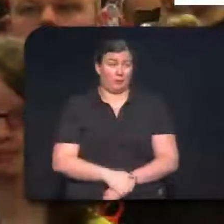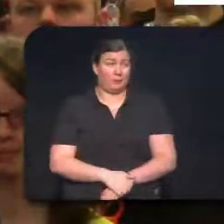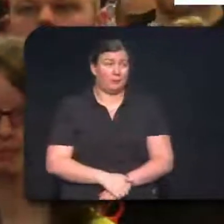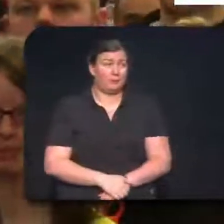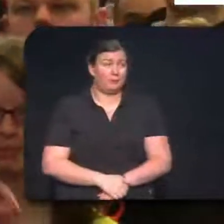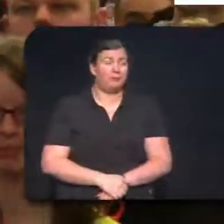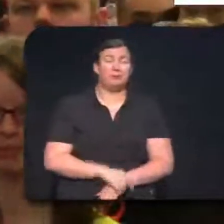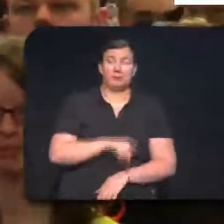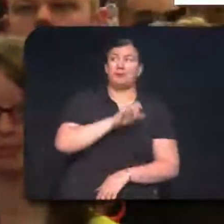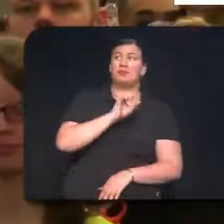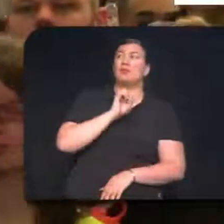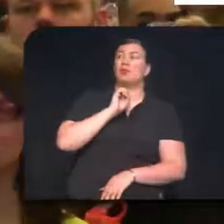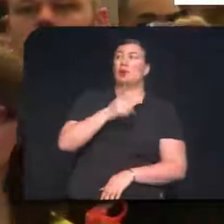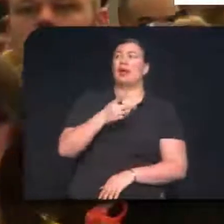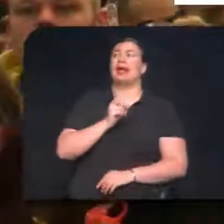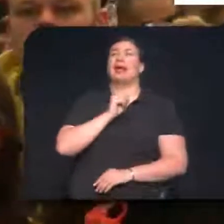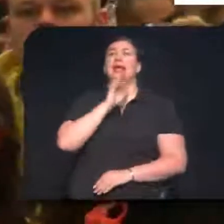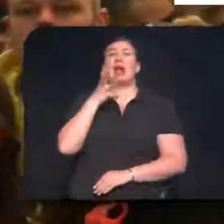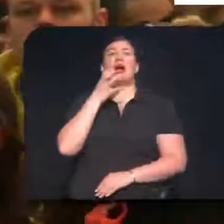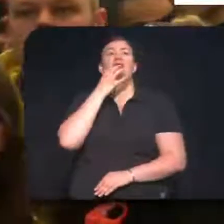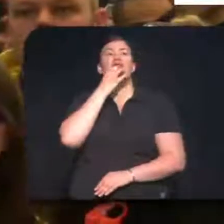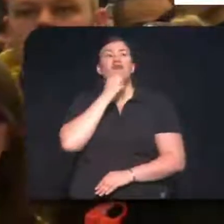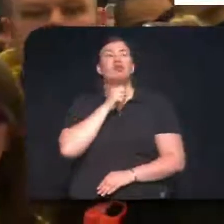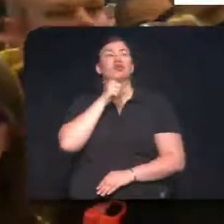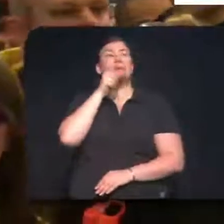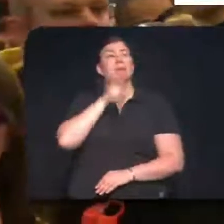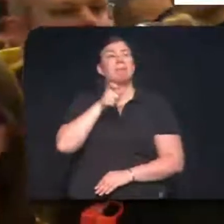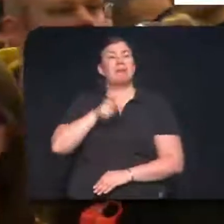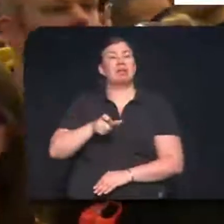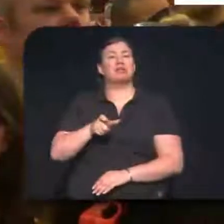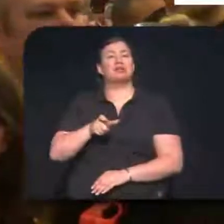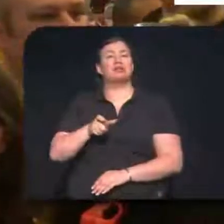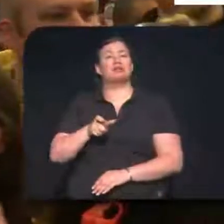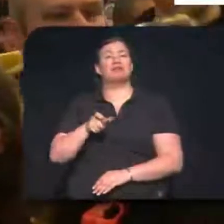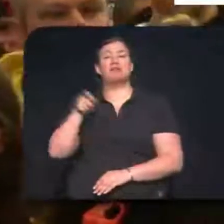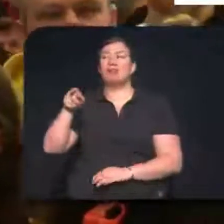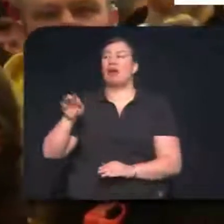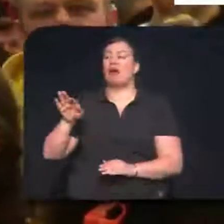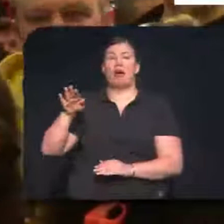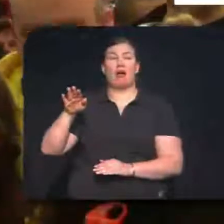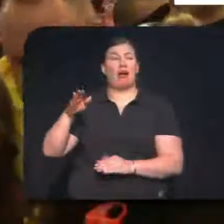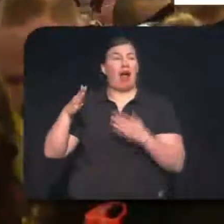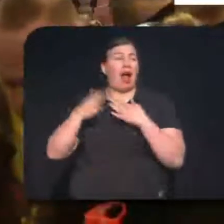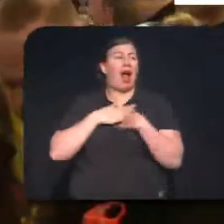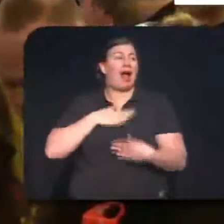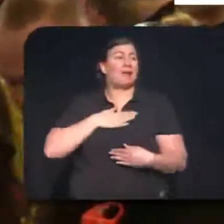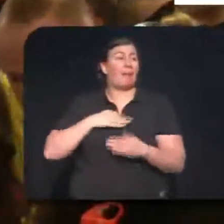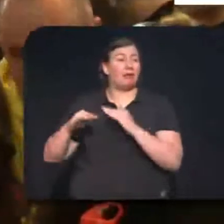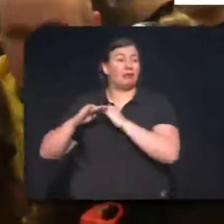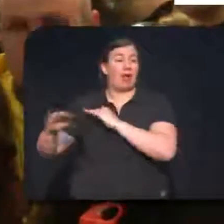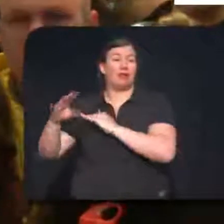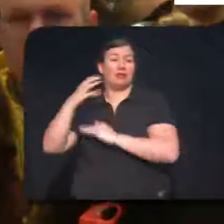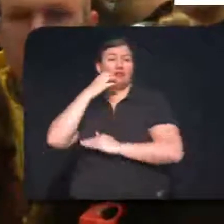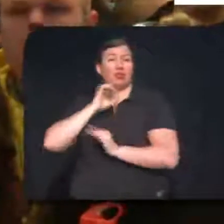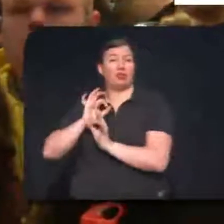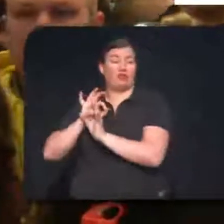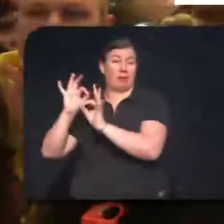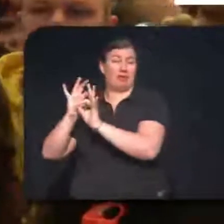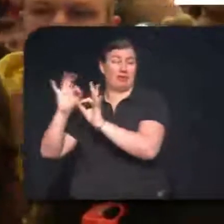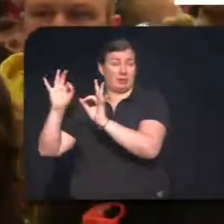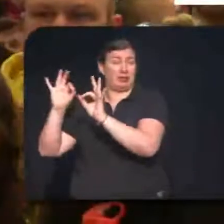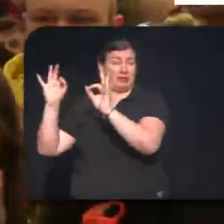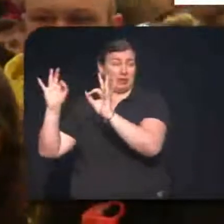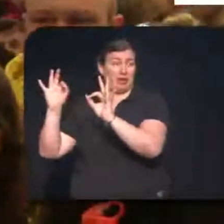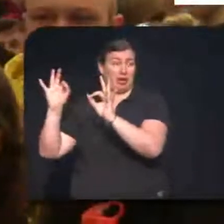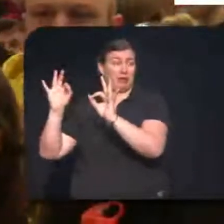wollen wir unter allen Umständen die Lebensbedingungen von Menschen in ihren Heimatländern verbessern und wir wollen auch unter allen Umständen in allen Ländern